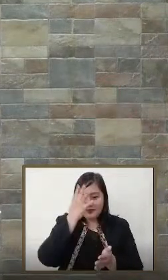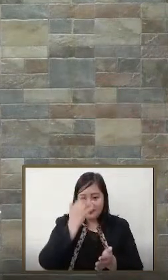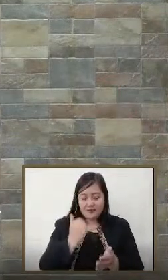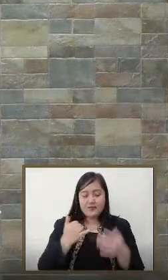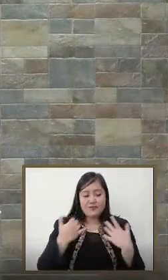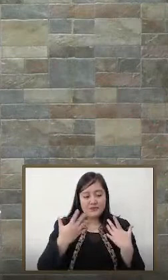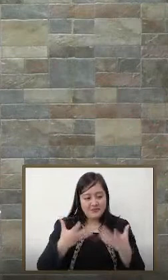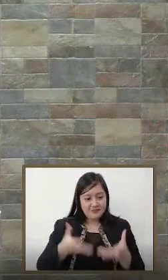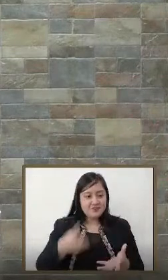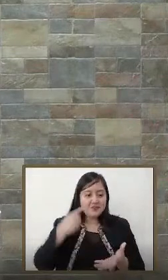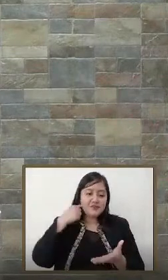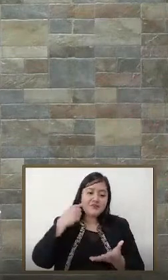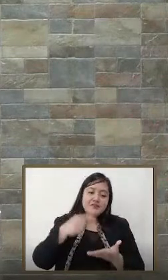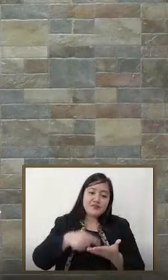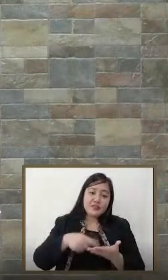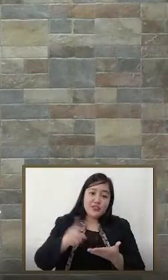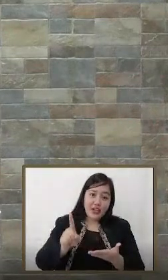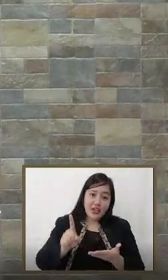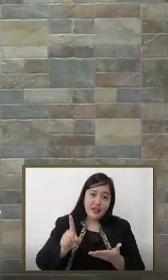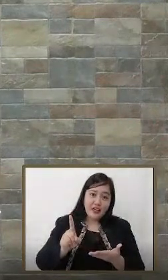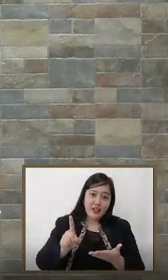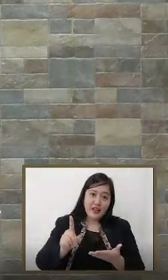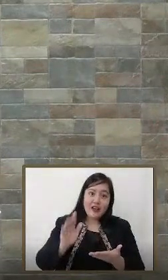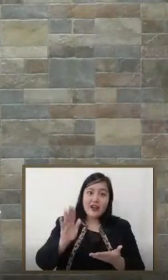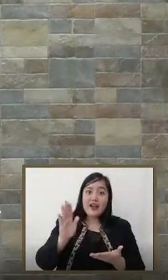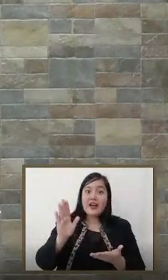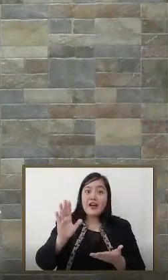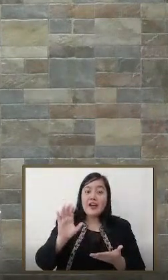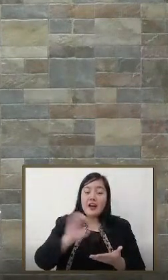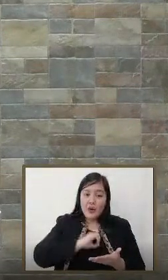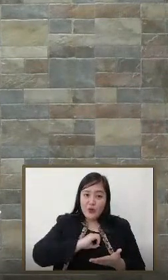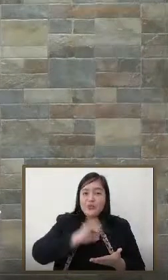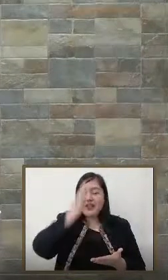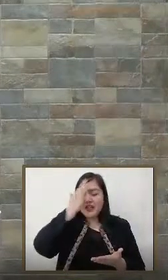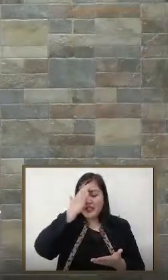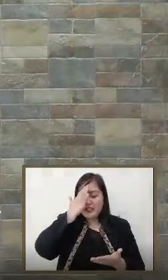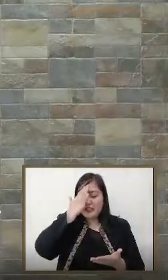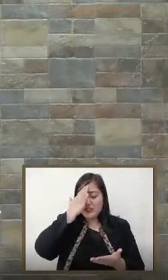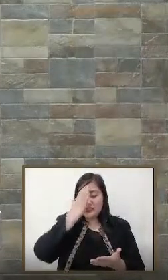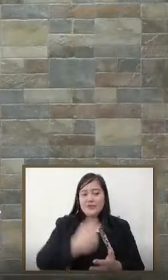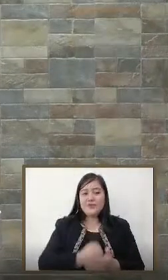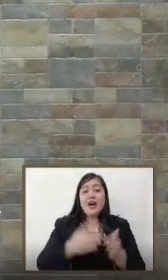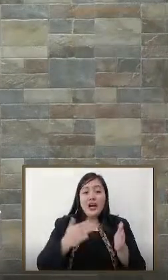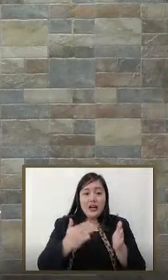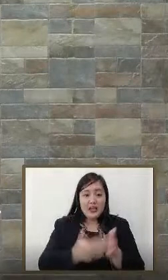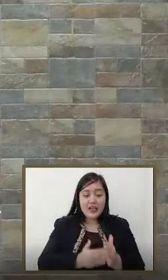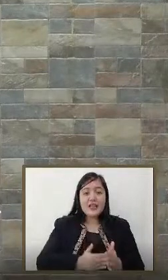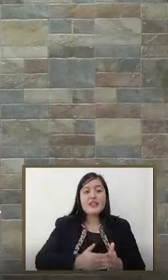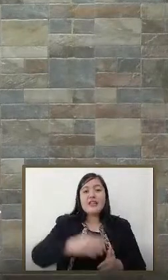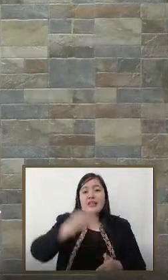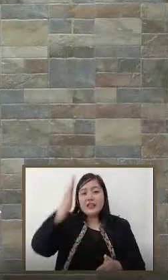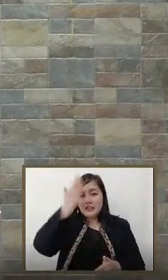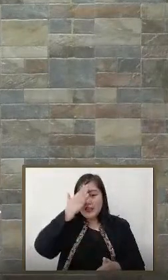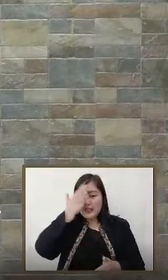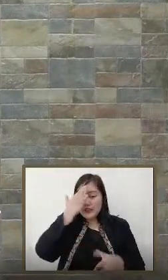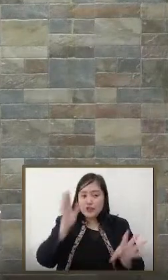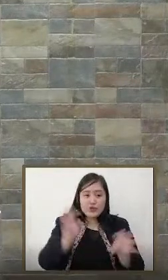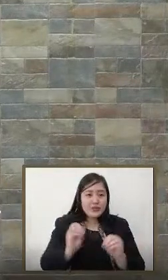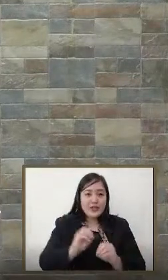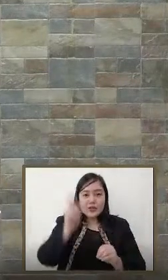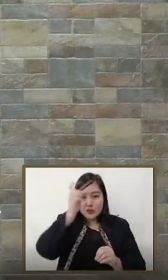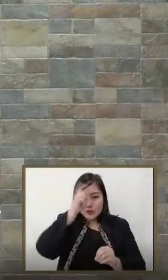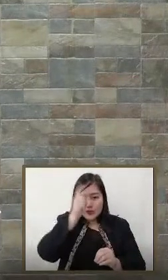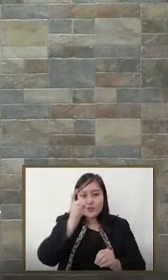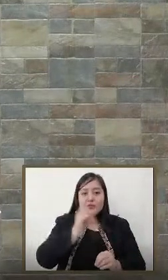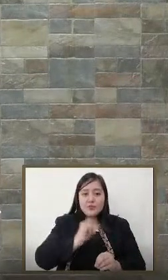knowledge without wisdom is very dangerous. Did you get that? Knowledge without wisdom